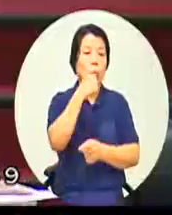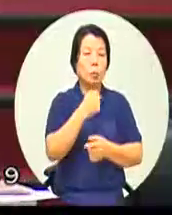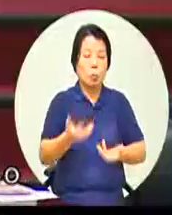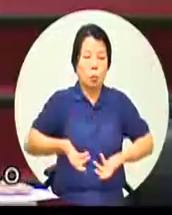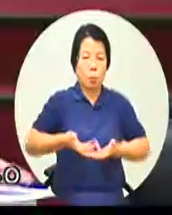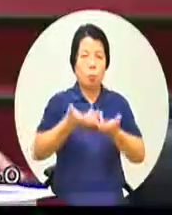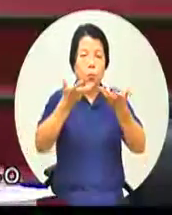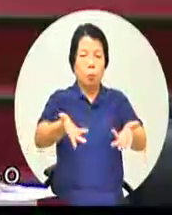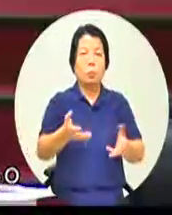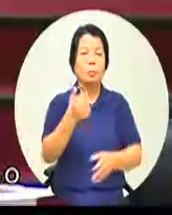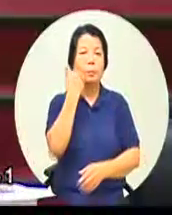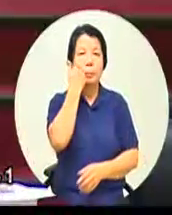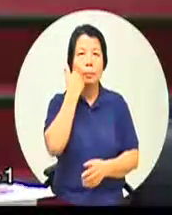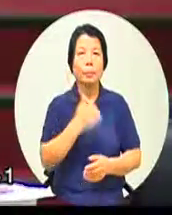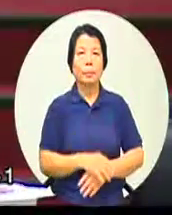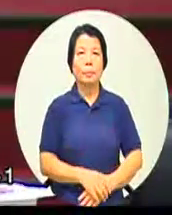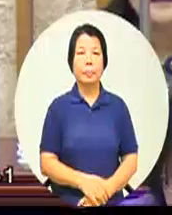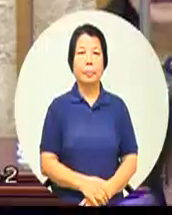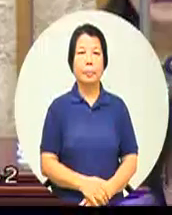水路什么人啊？